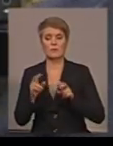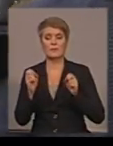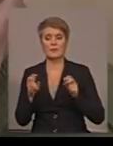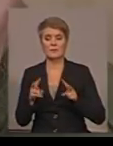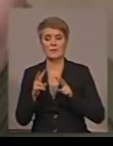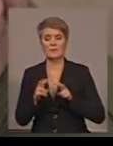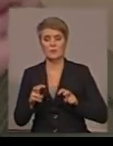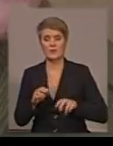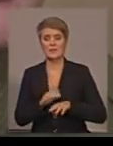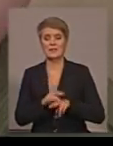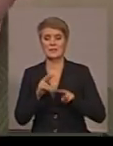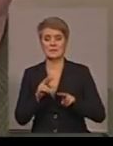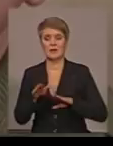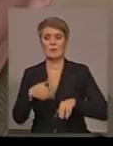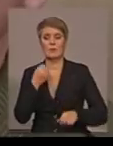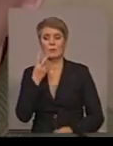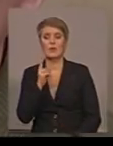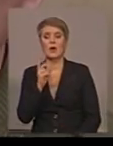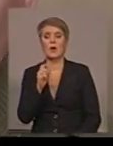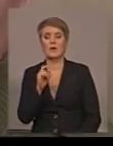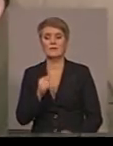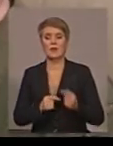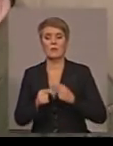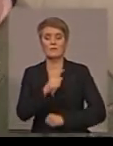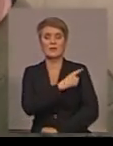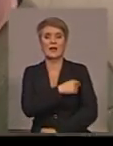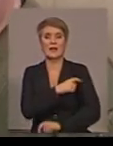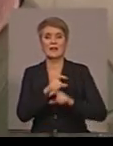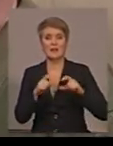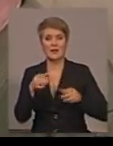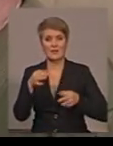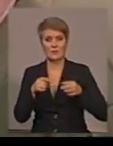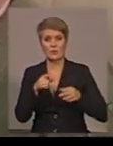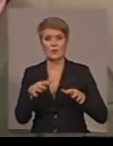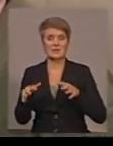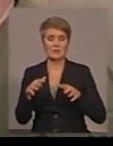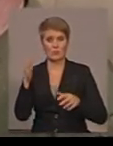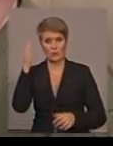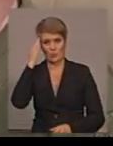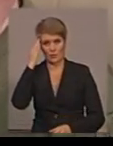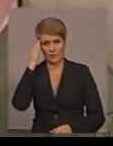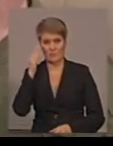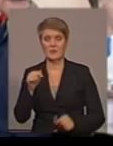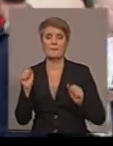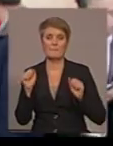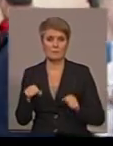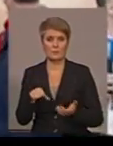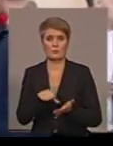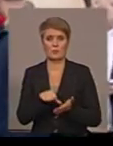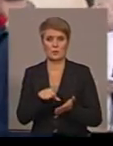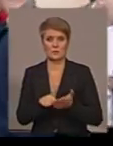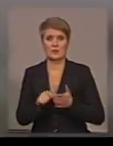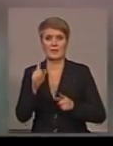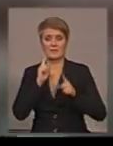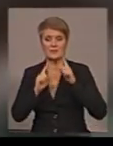якості свідків. По обіді Коханівський повернувся з лікарні до суду. Як повідомили медики, у нього забої голови. Однак він може брати участь у